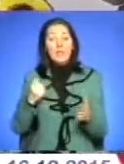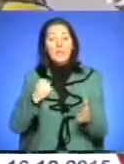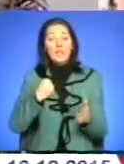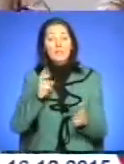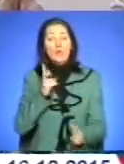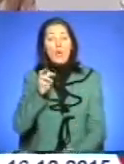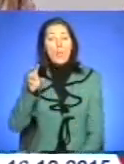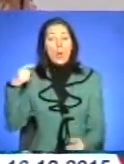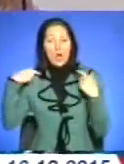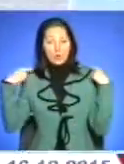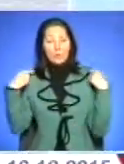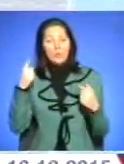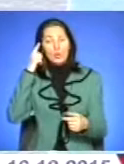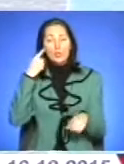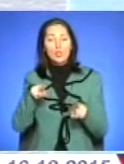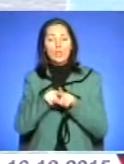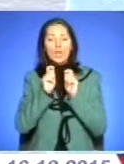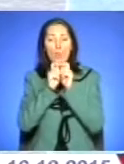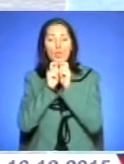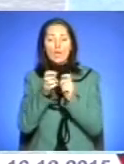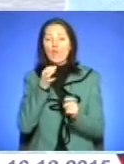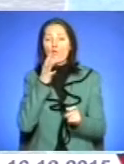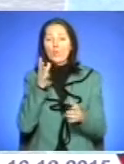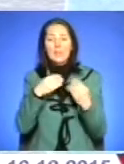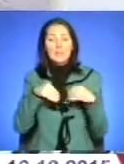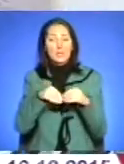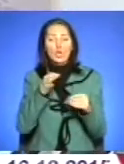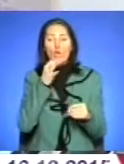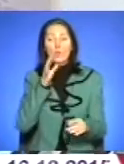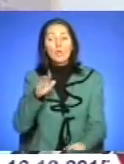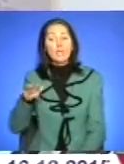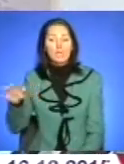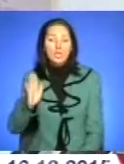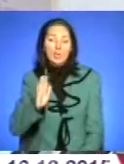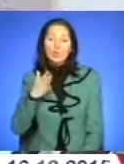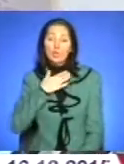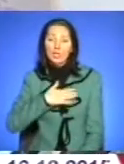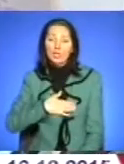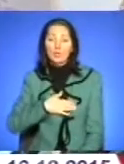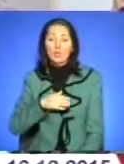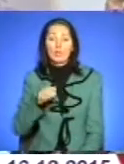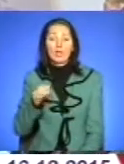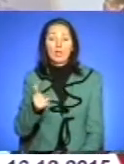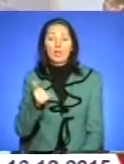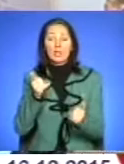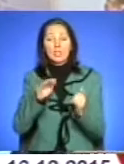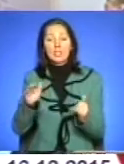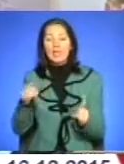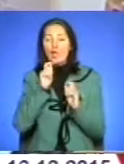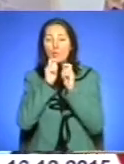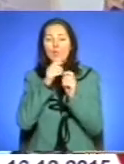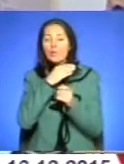такі подаруночки, вони в любій сім'ї, любій дитині будуть приємні. Бо для дітей, напевно, подарунків не буває